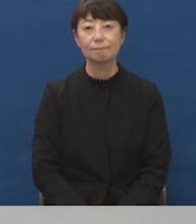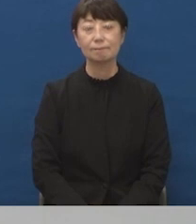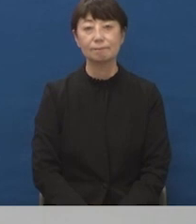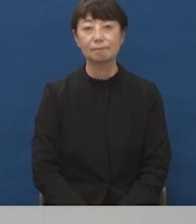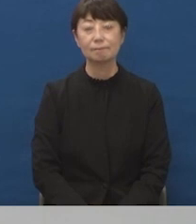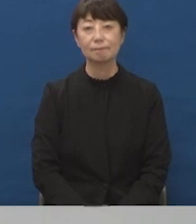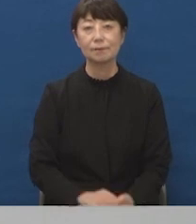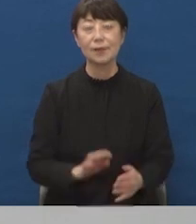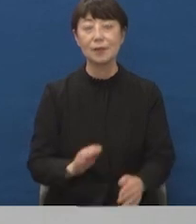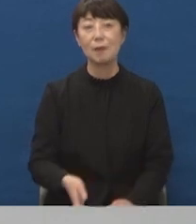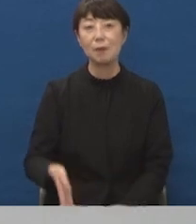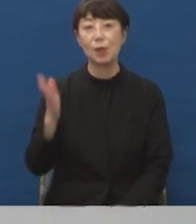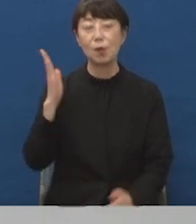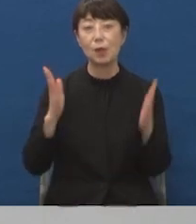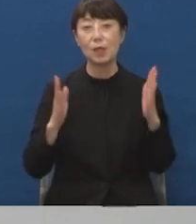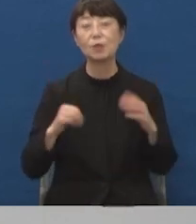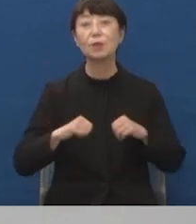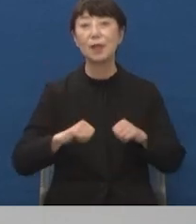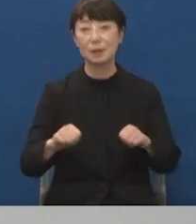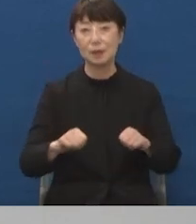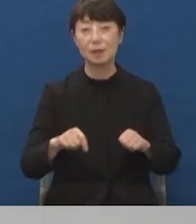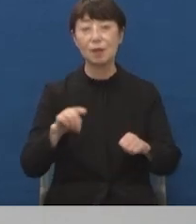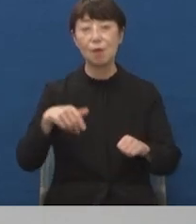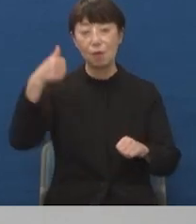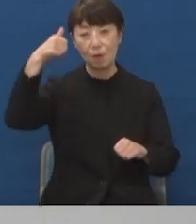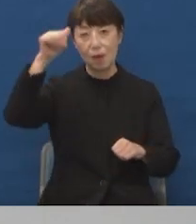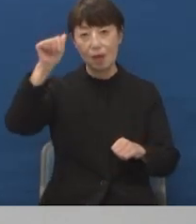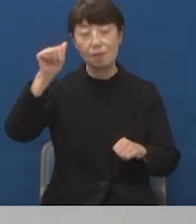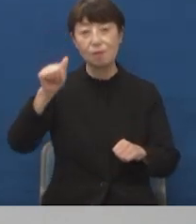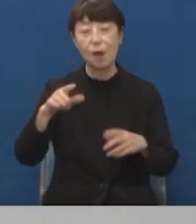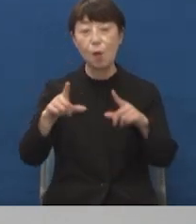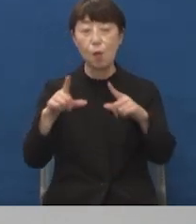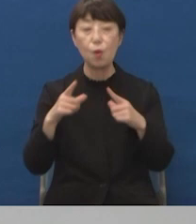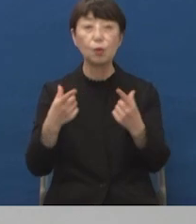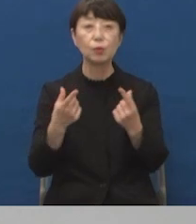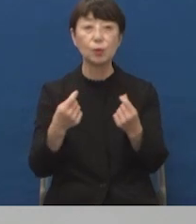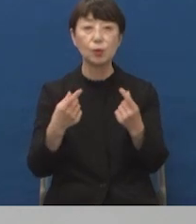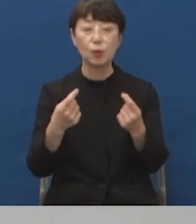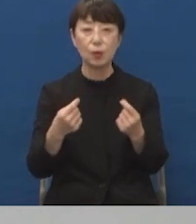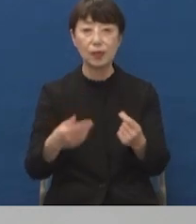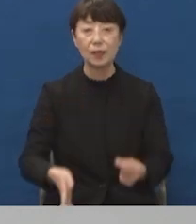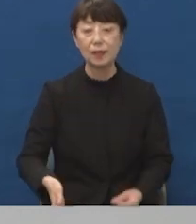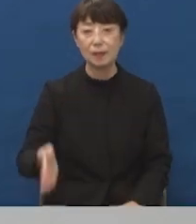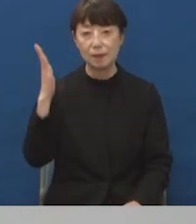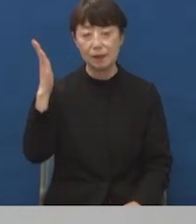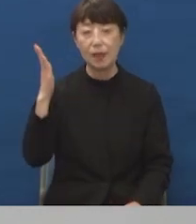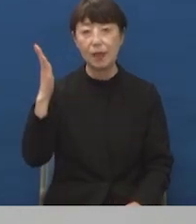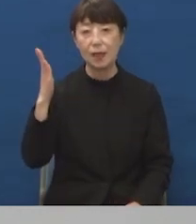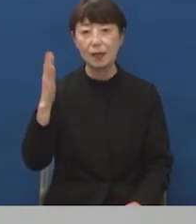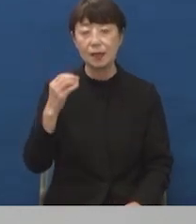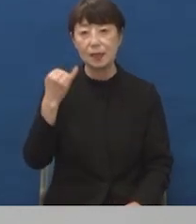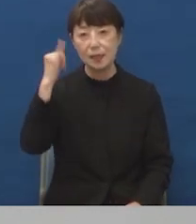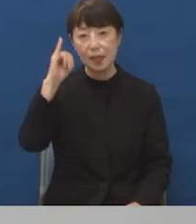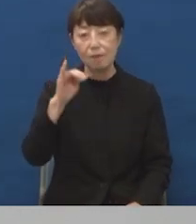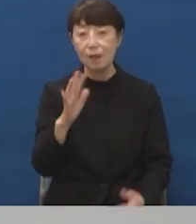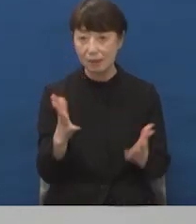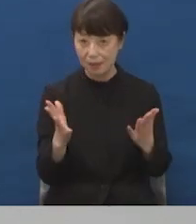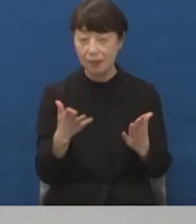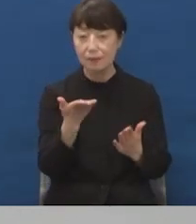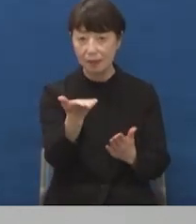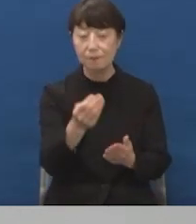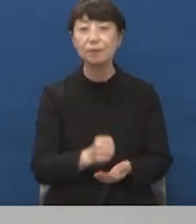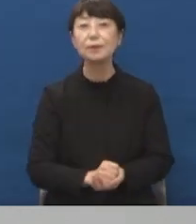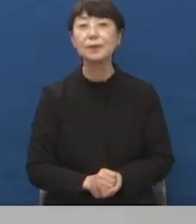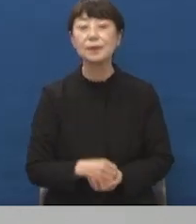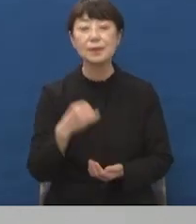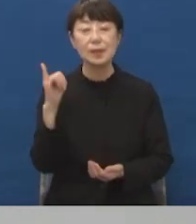これより評決を取ります。本案は委員長報告のとおり、原案のとおり可決することにご異議ありませんか。ご